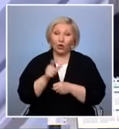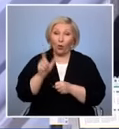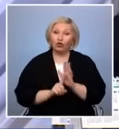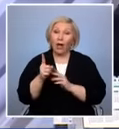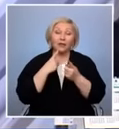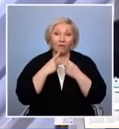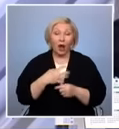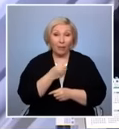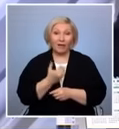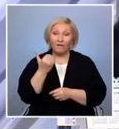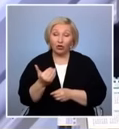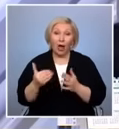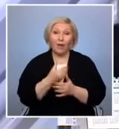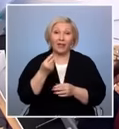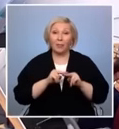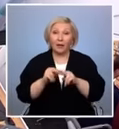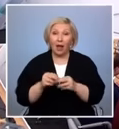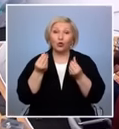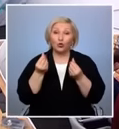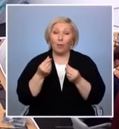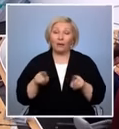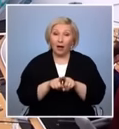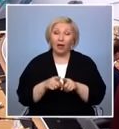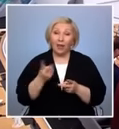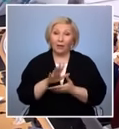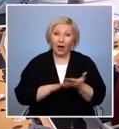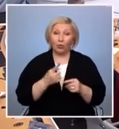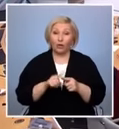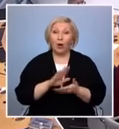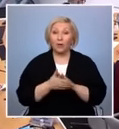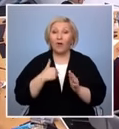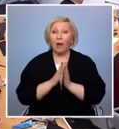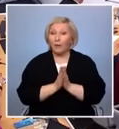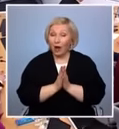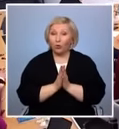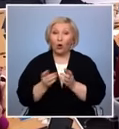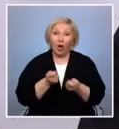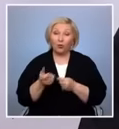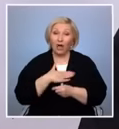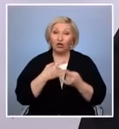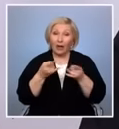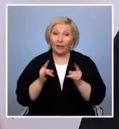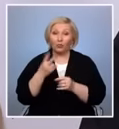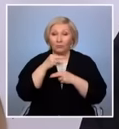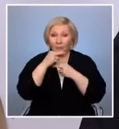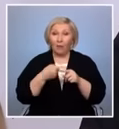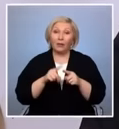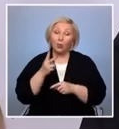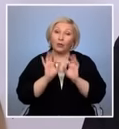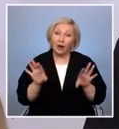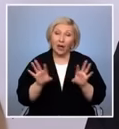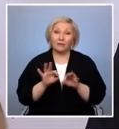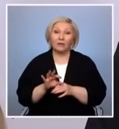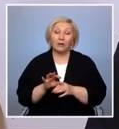Хабирова не будет. Ну, добавил принципиально Хабиров. Все это потому, что он, Мурзагулов, цитирую, «прошел